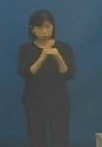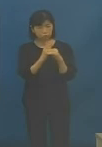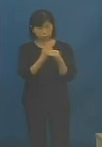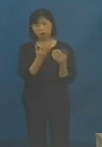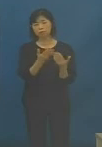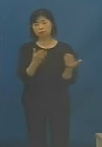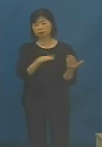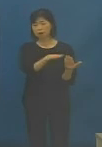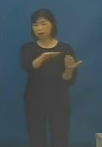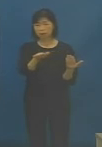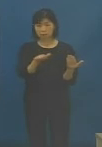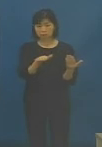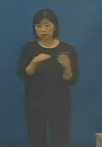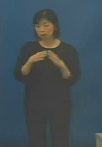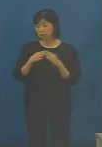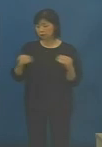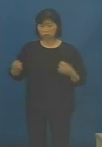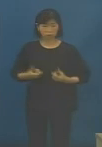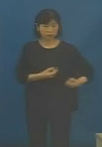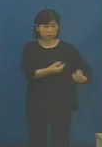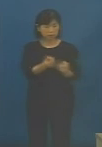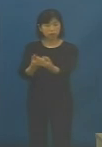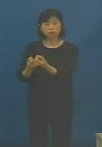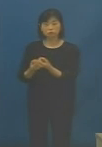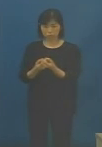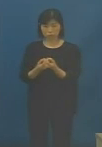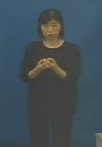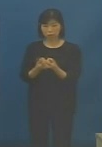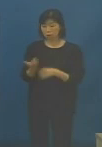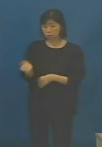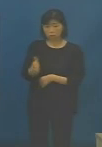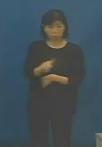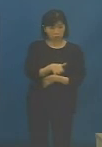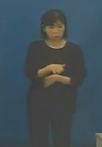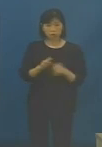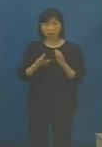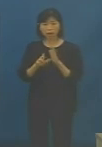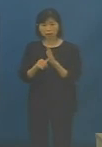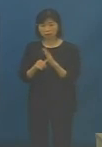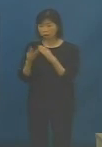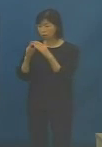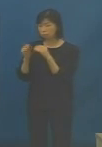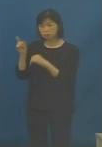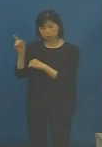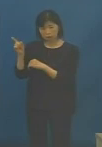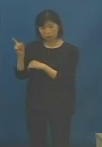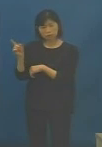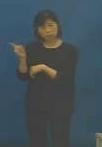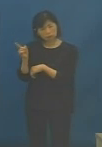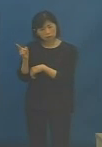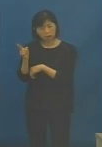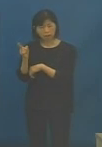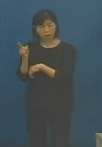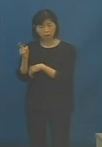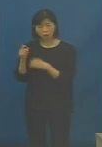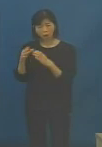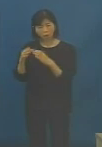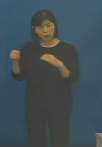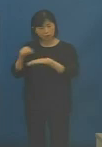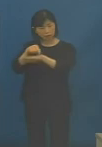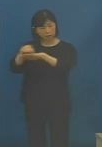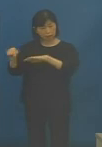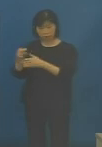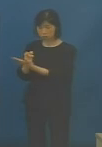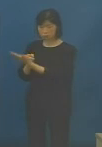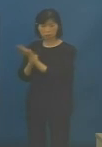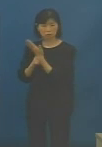して、まあ、全国一律導入するのであればですね、国が何か大きなスキームのようなものを 示して